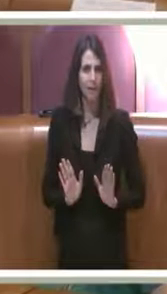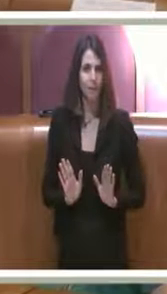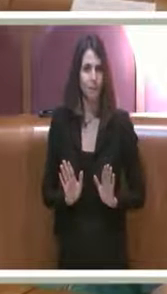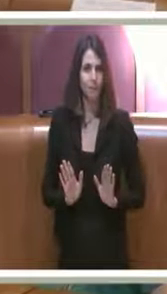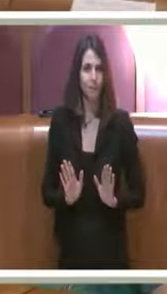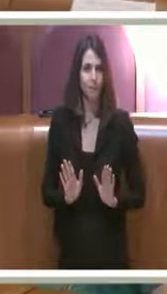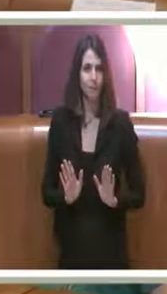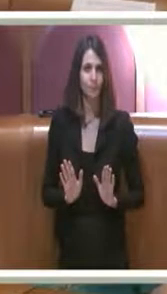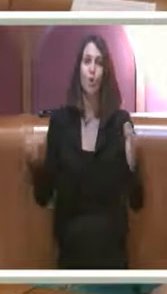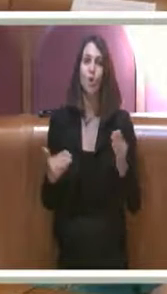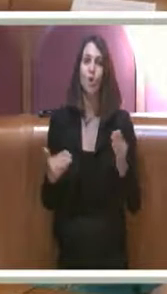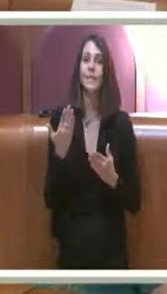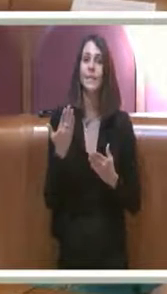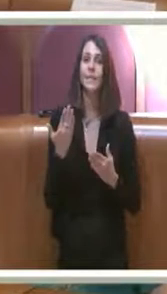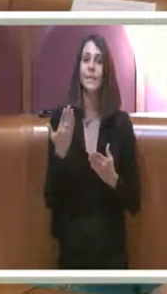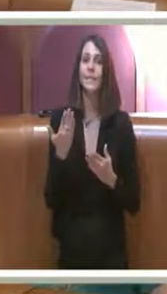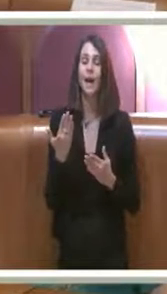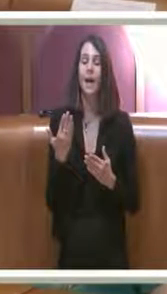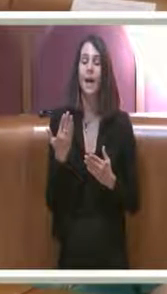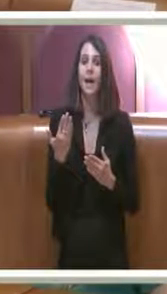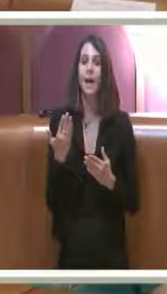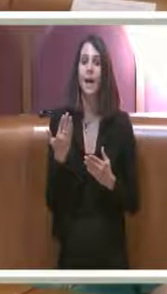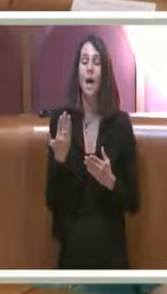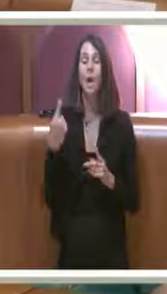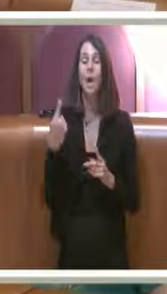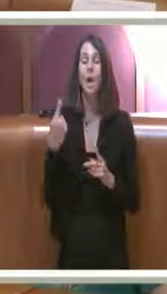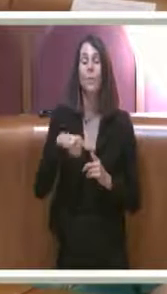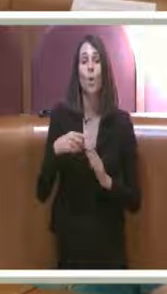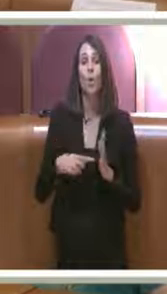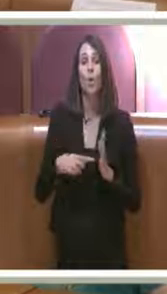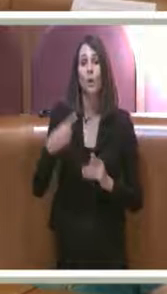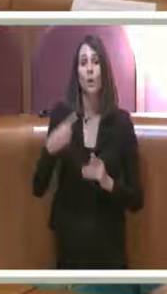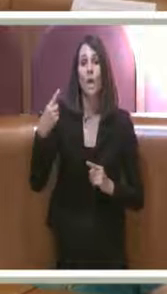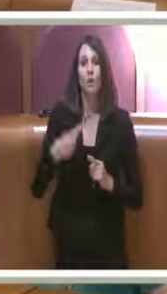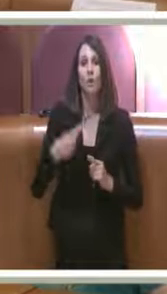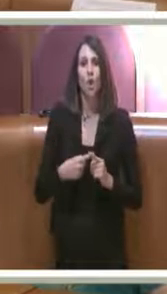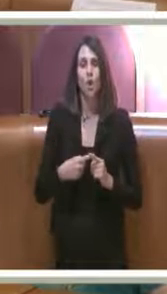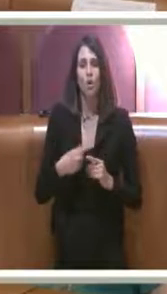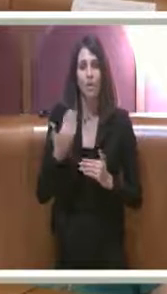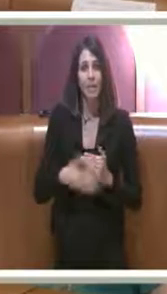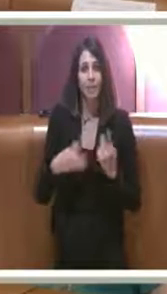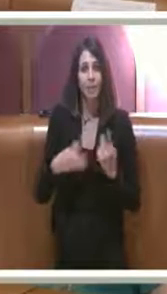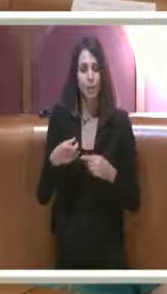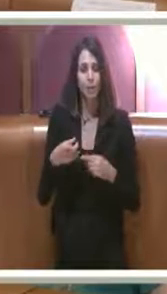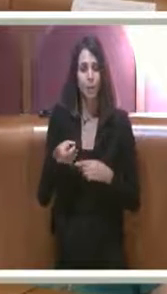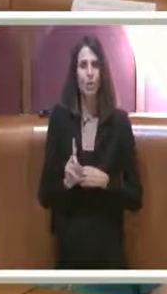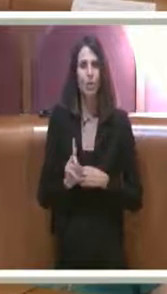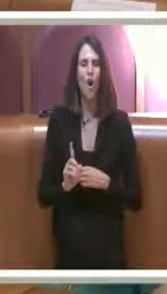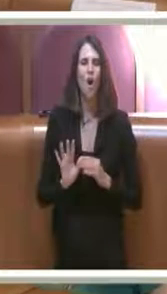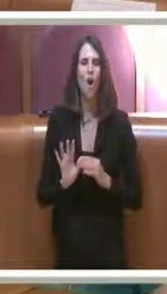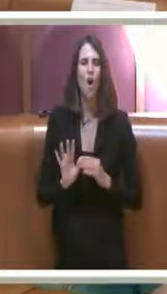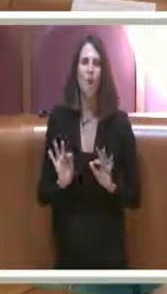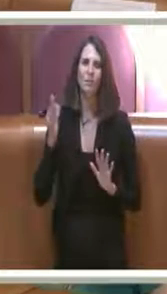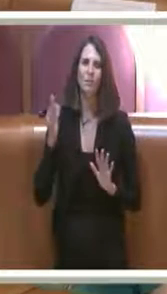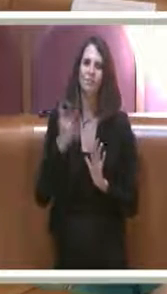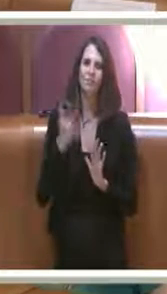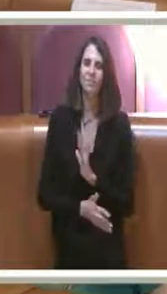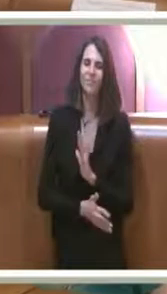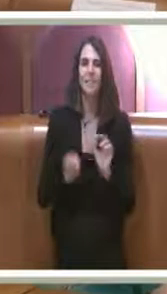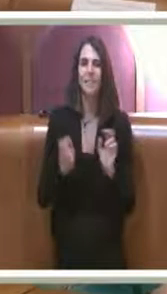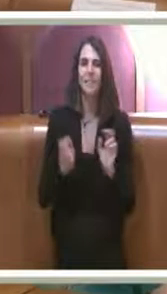la notizia è data. In più il suo ordine del giorno non si limita a questo, poi entra nel merito su discorsi anche più generali,